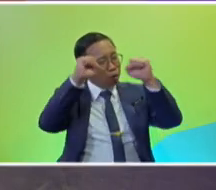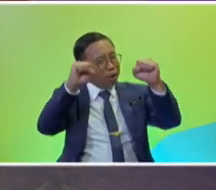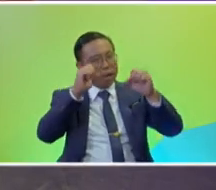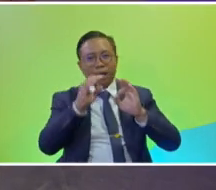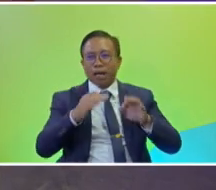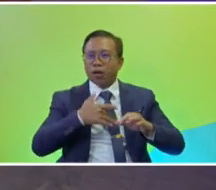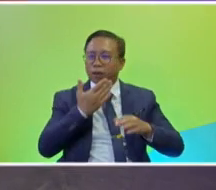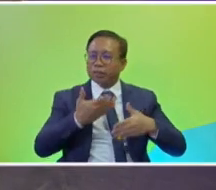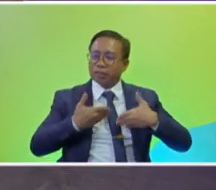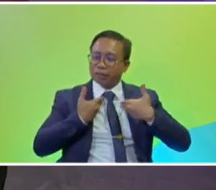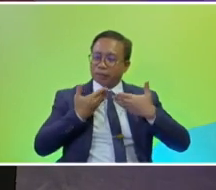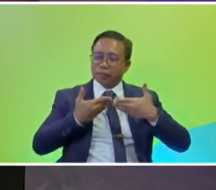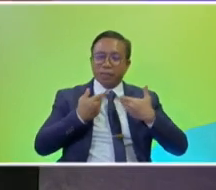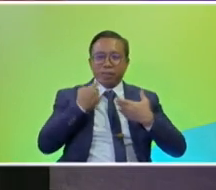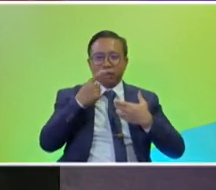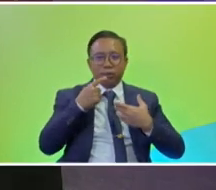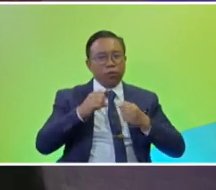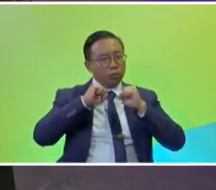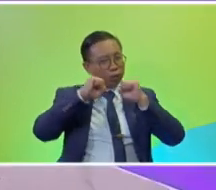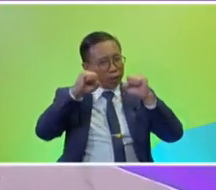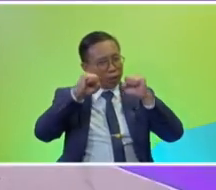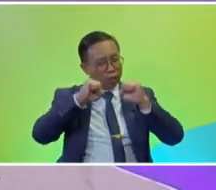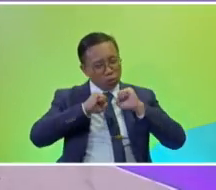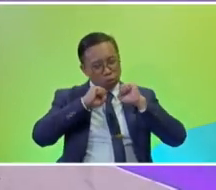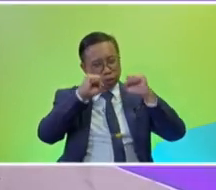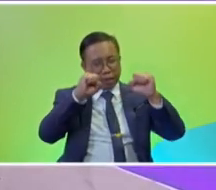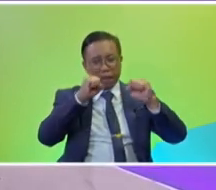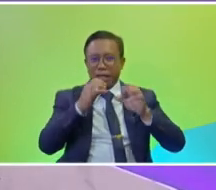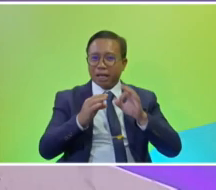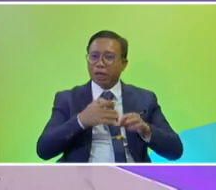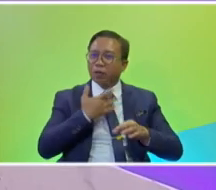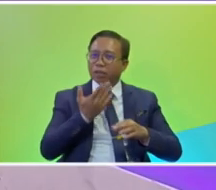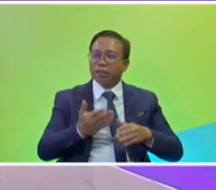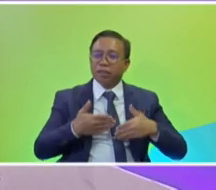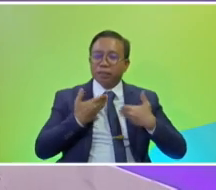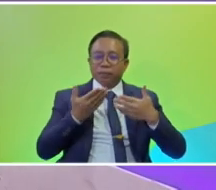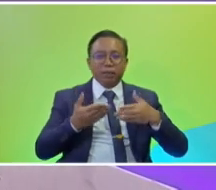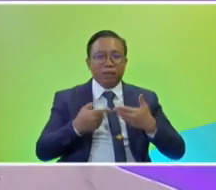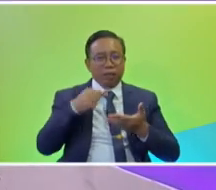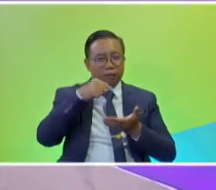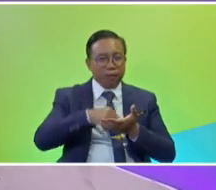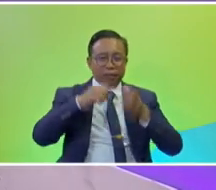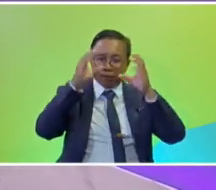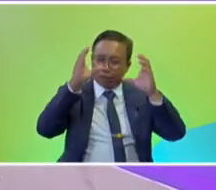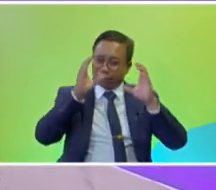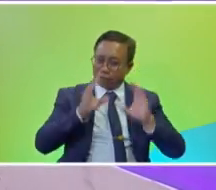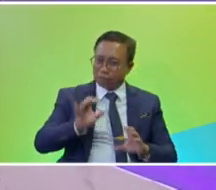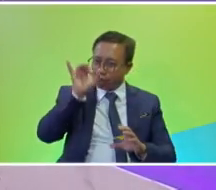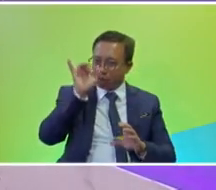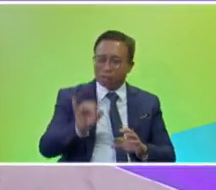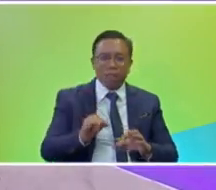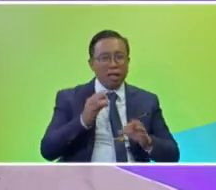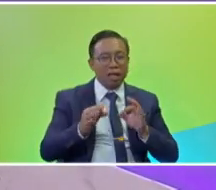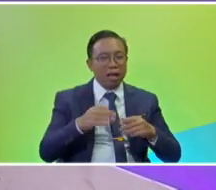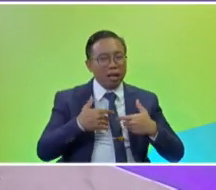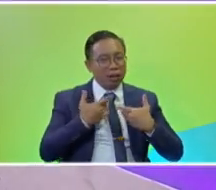Hore. Rasa gembira sebehuri. Hore. Kalau rasa gembira beginilah